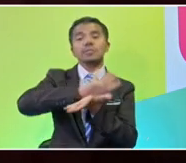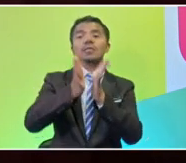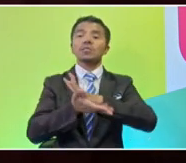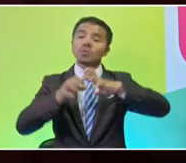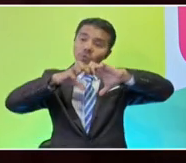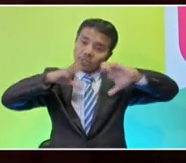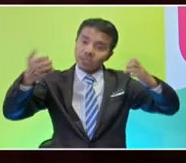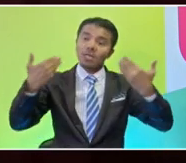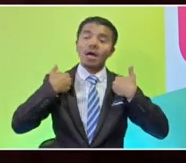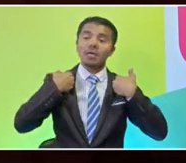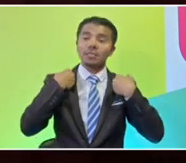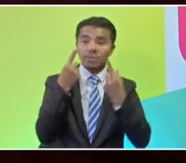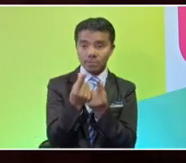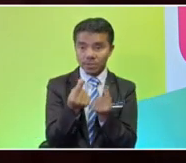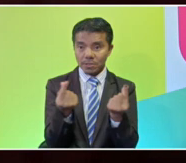ada biji durian